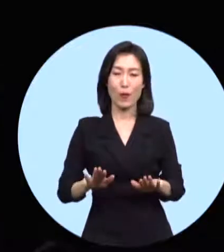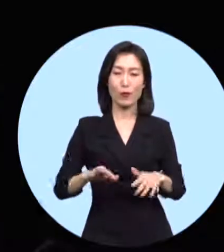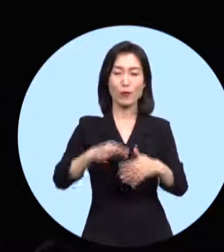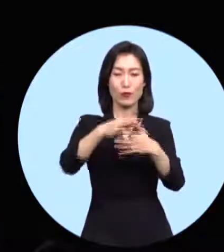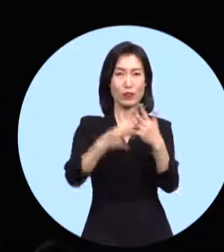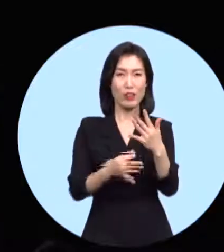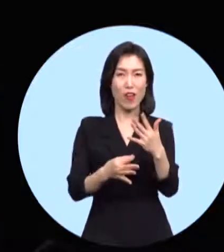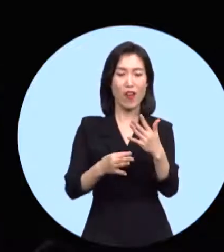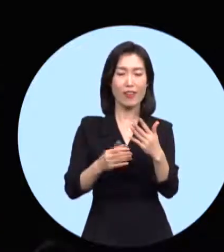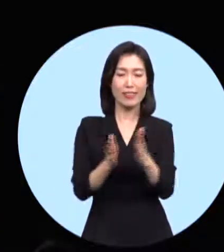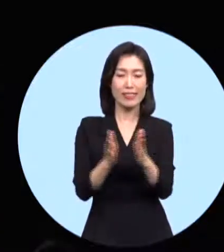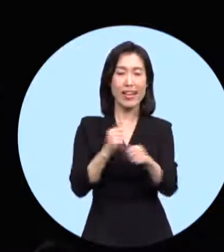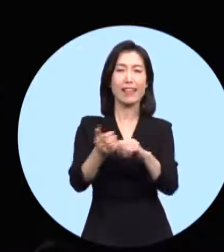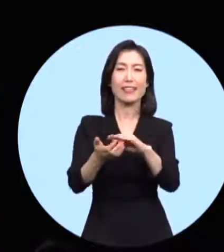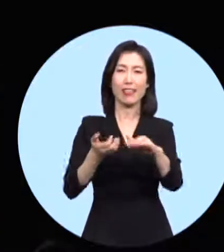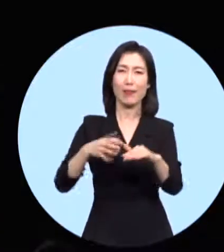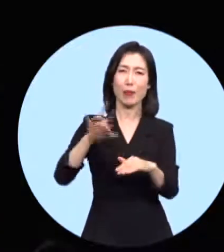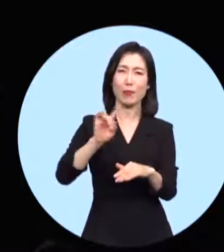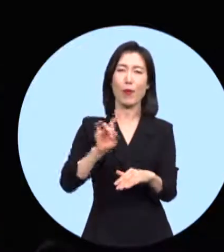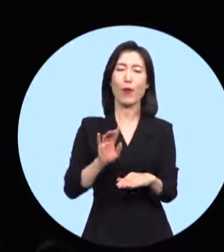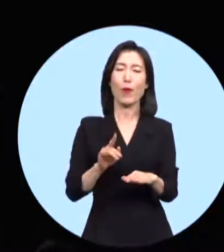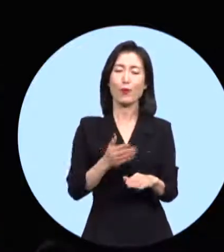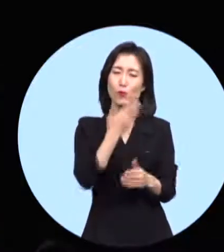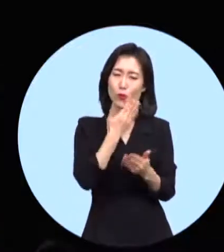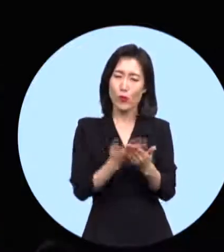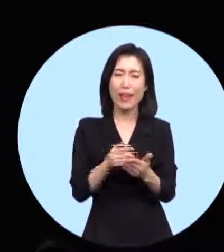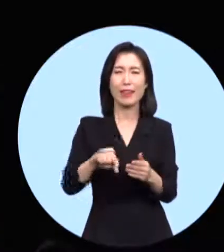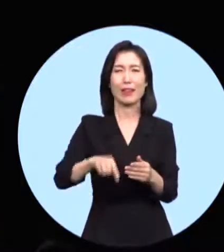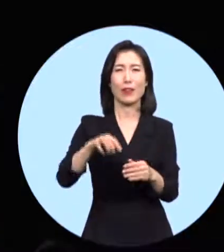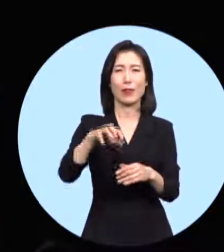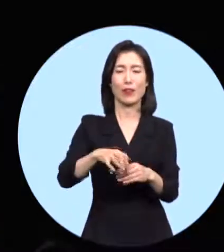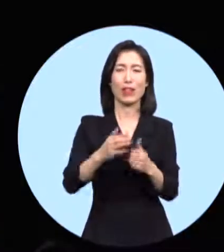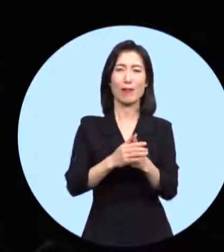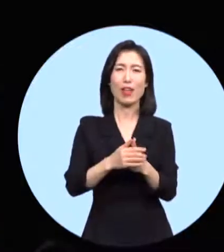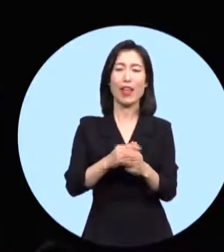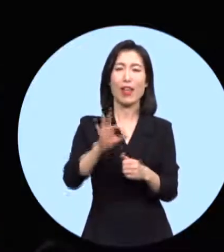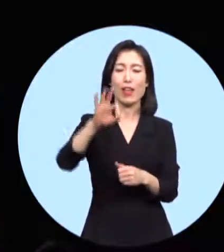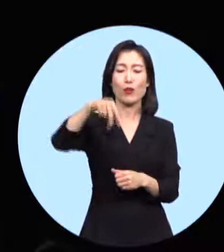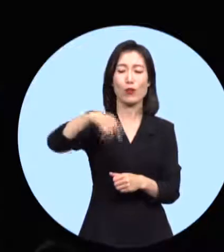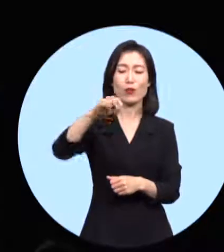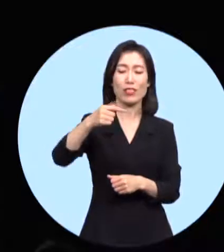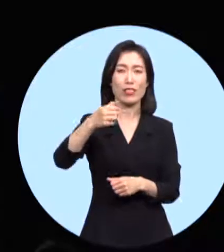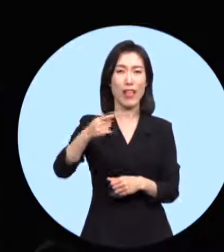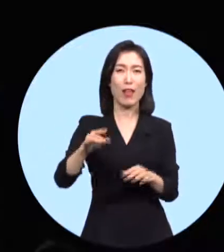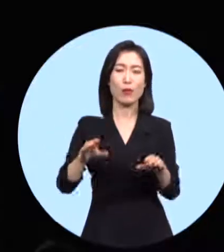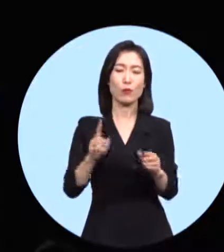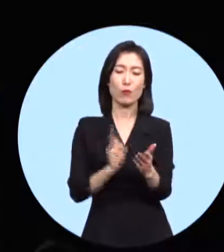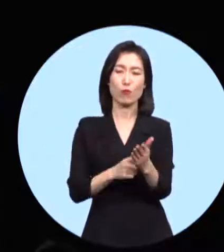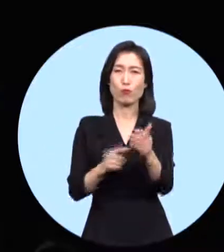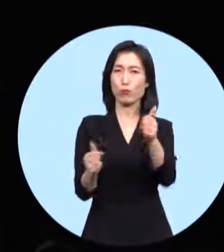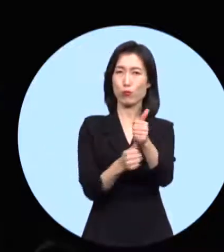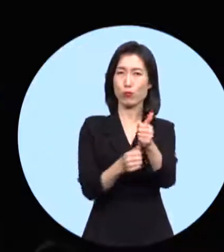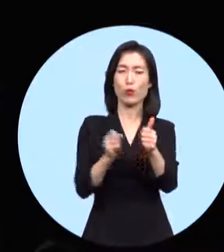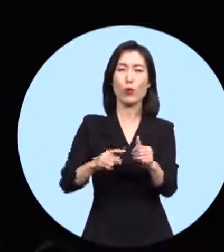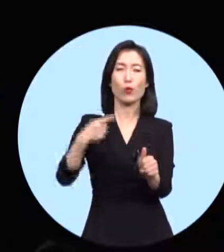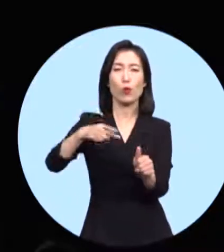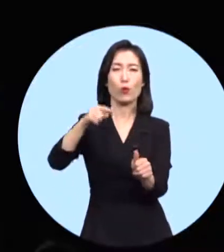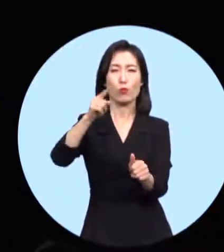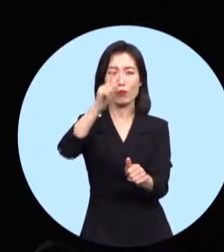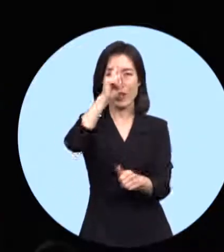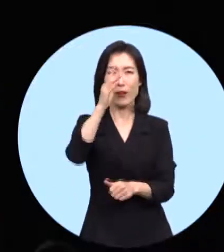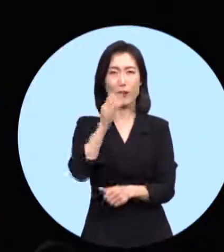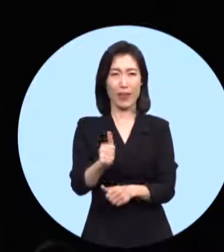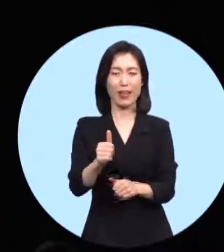순서를 진행하기에 앞서 귀하고 뜻깊은 시간을 위해 이은혜 부총리 겸 교육부 장관께서